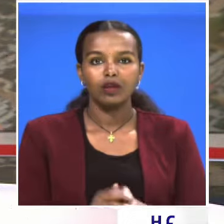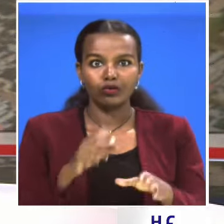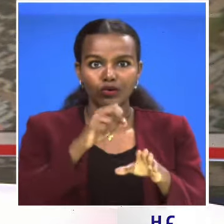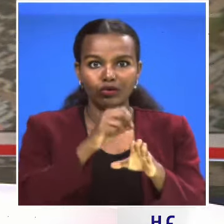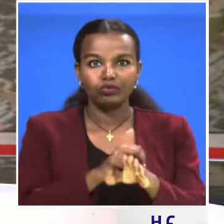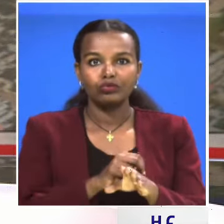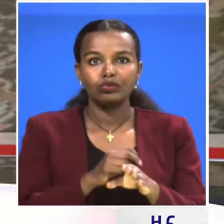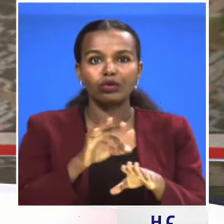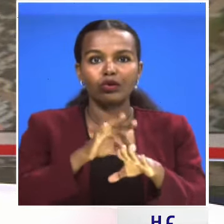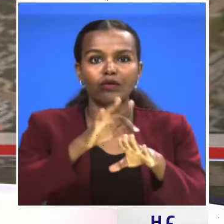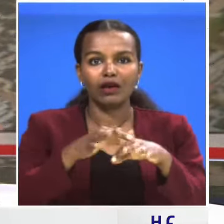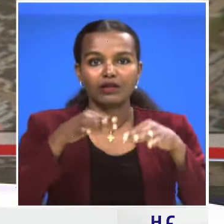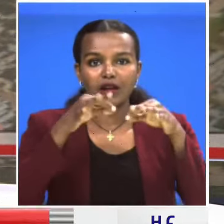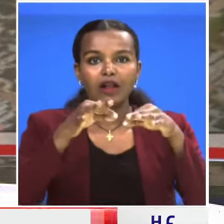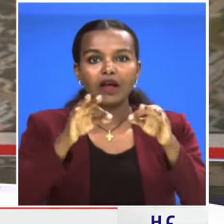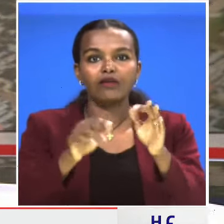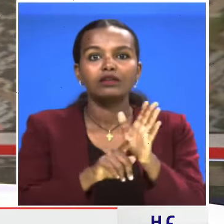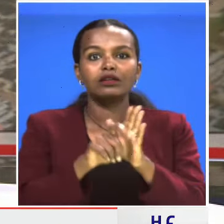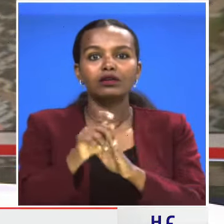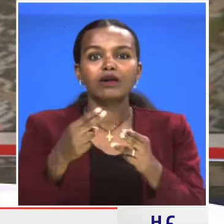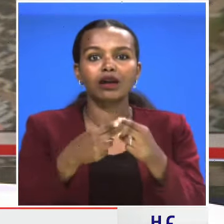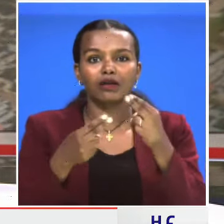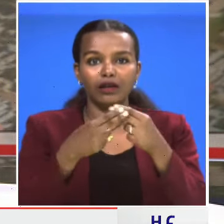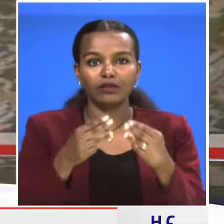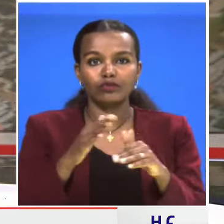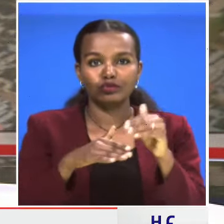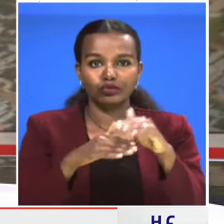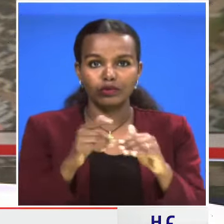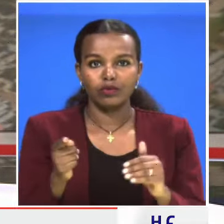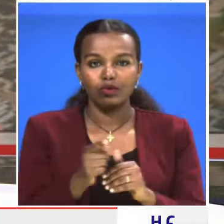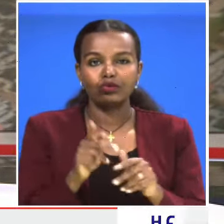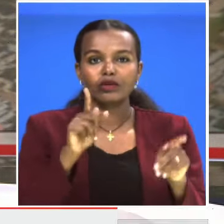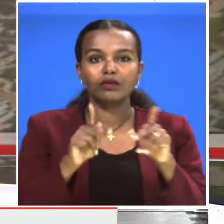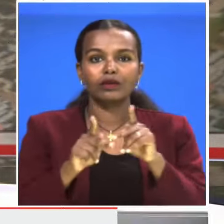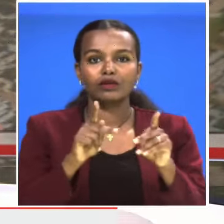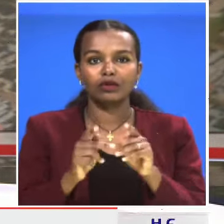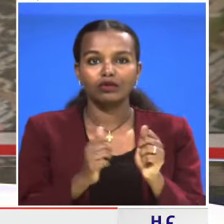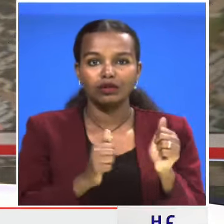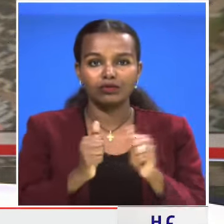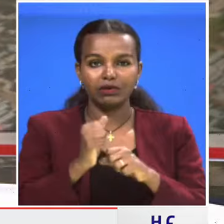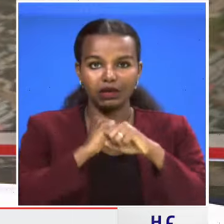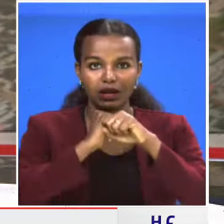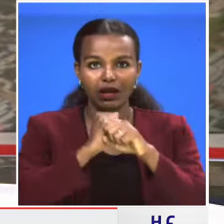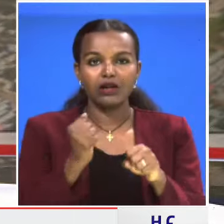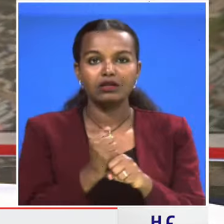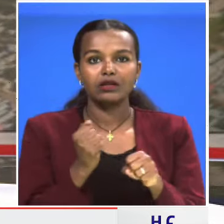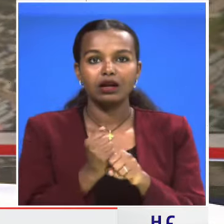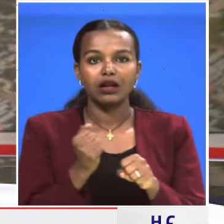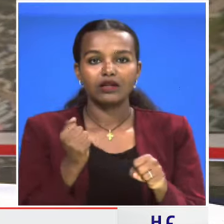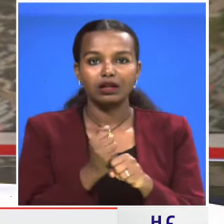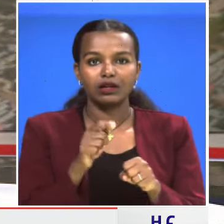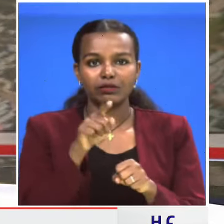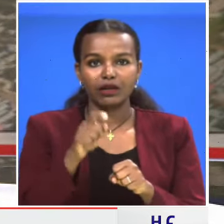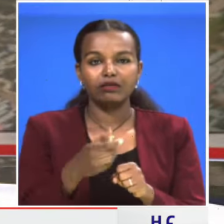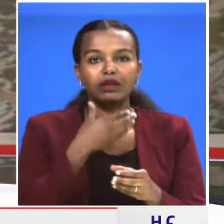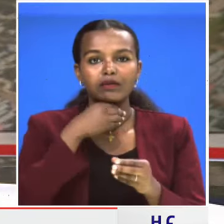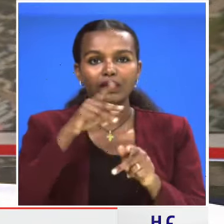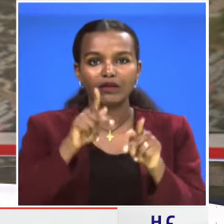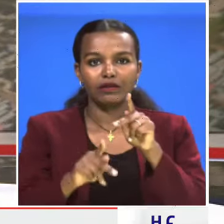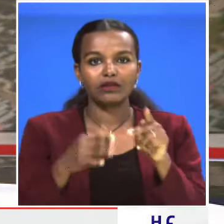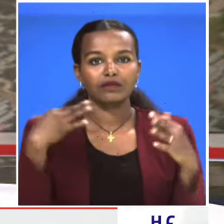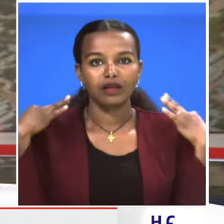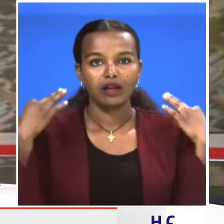وقتو لا وبا استلالا في تنين مرابات مچو بمونو هبرتسبو قدمه مكلاكر سرا لي سرا اندمي گبا يا مارا هبرسب